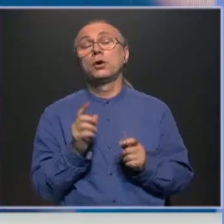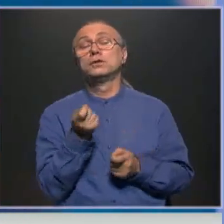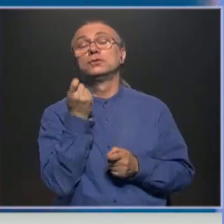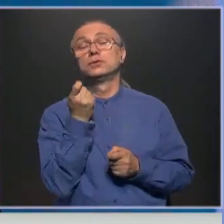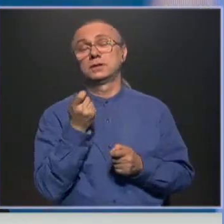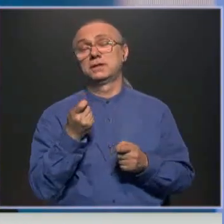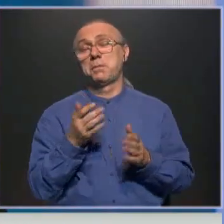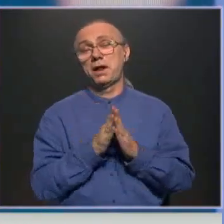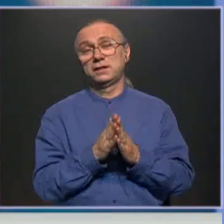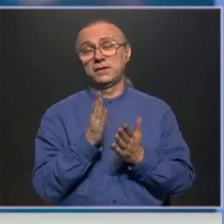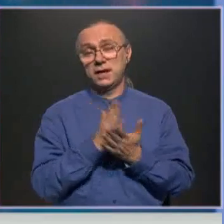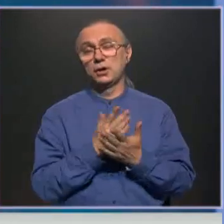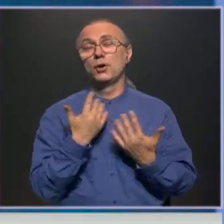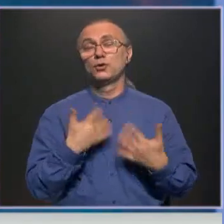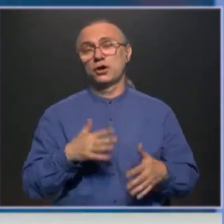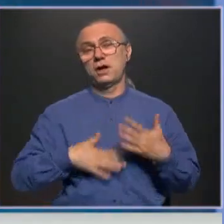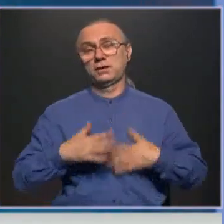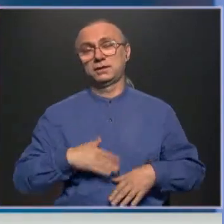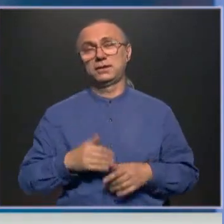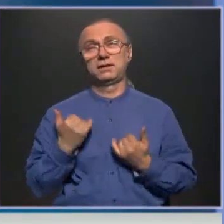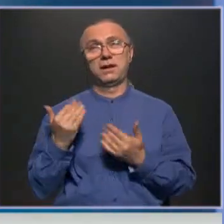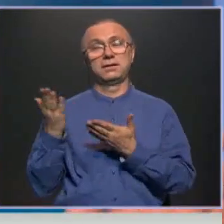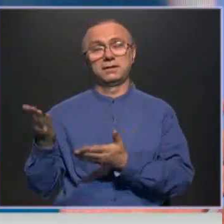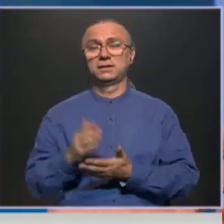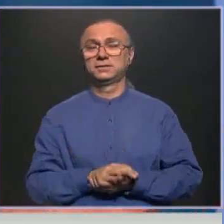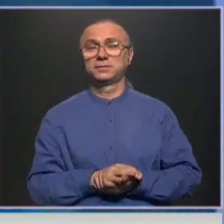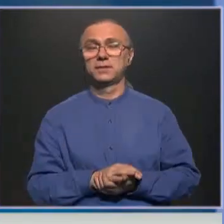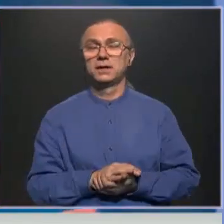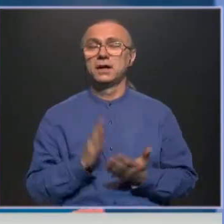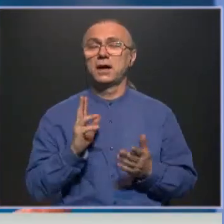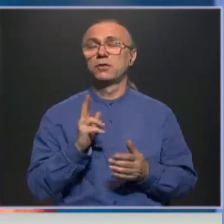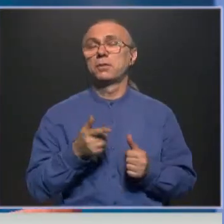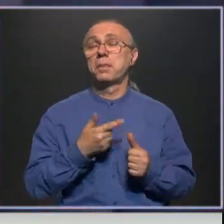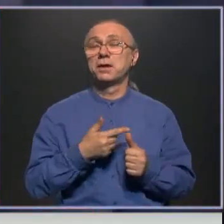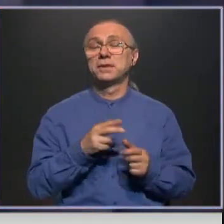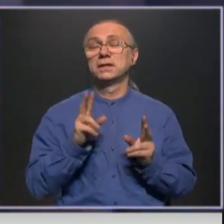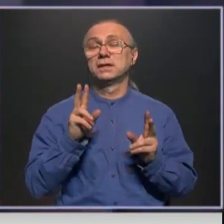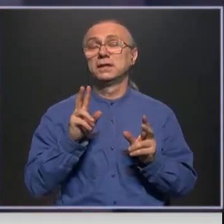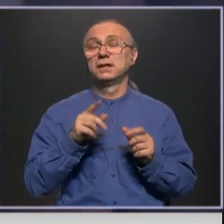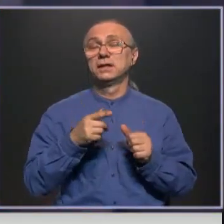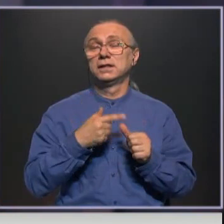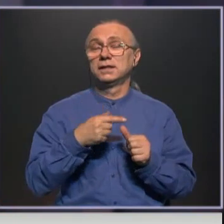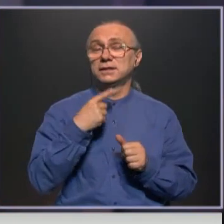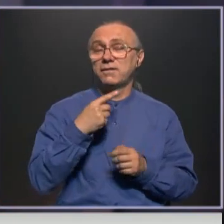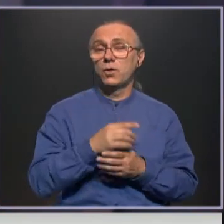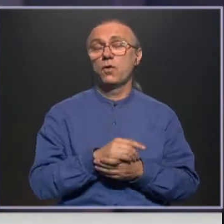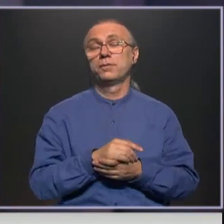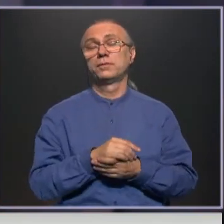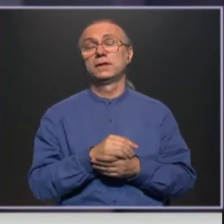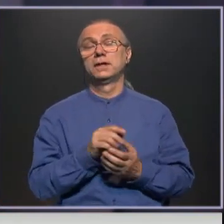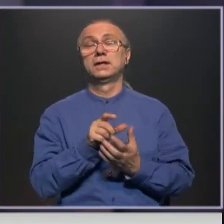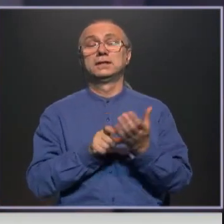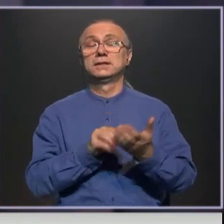них радость. Но даже если мы что-то и забываем, и кого-то по имени не назовем, мы об этом вот говорили в принципе, в вопросе написания записок, в